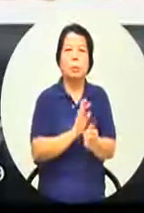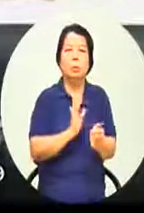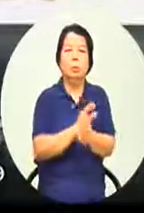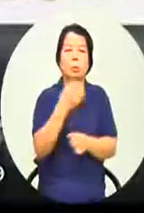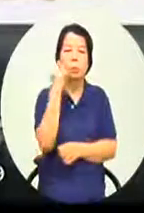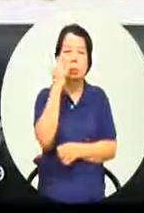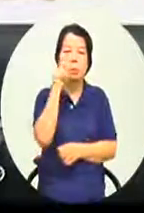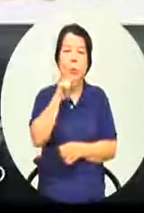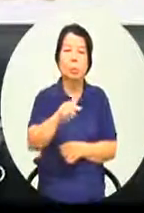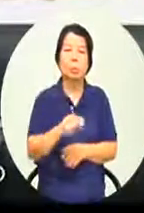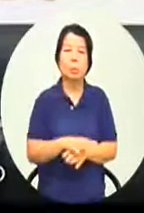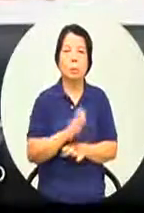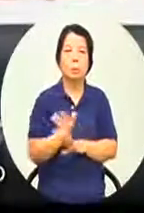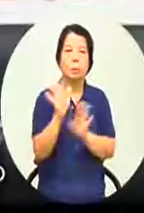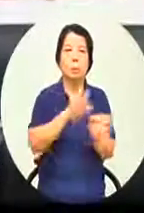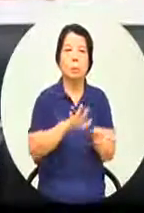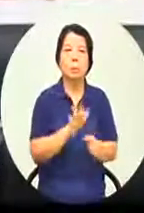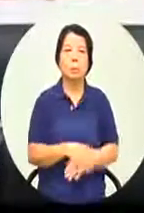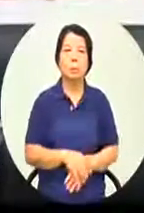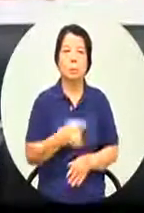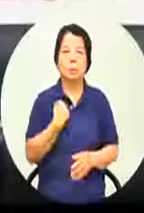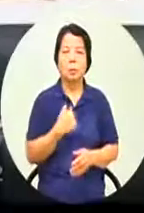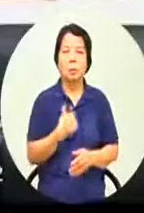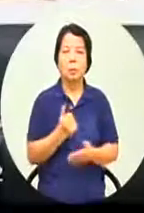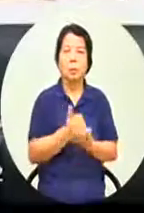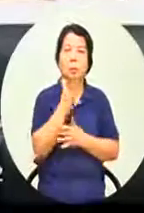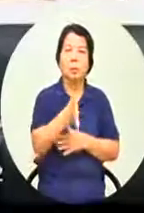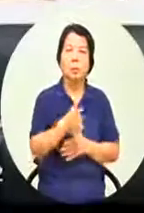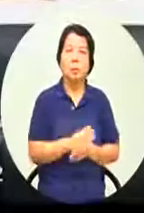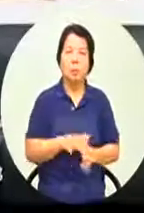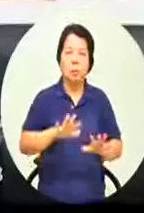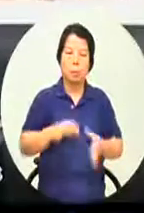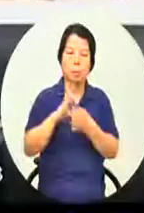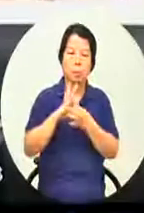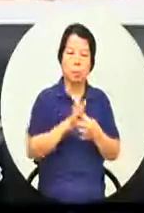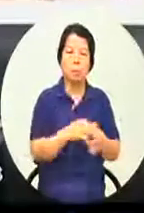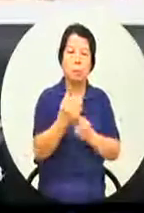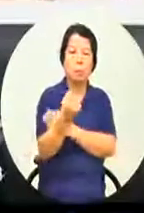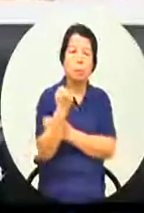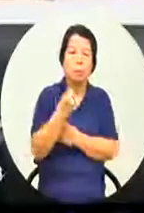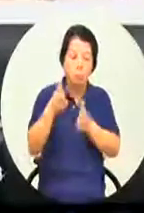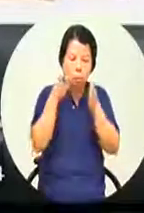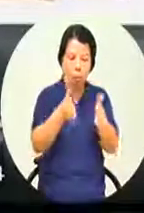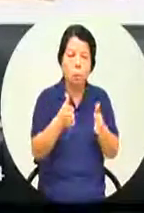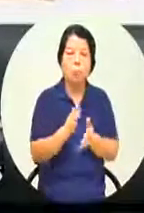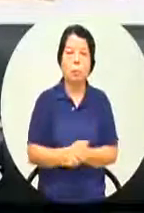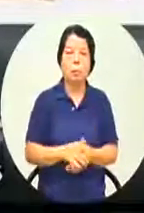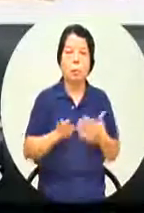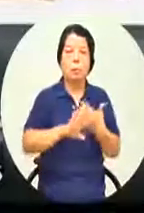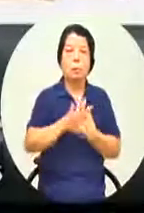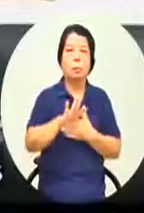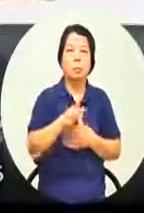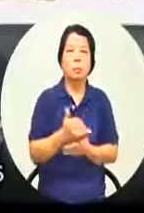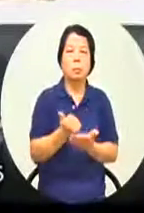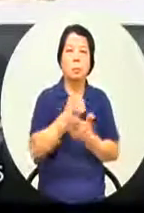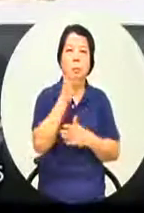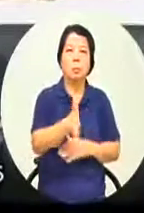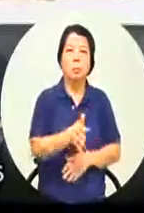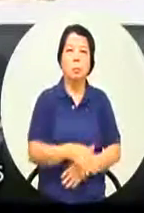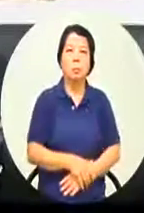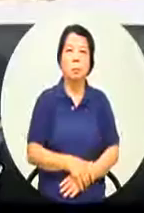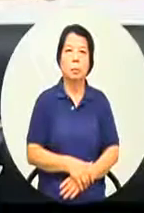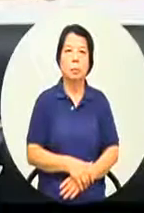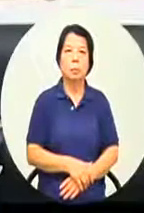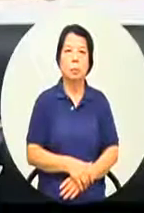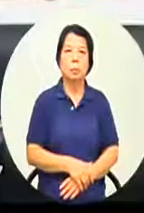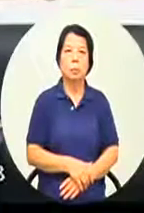况哦。好，时间有限，本席再请教你，希望你们继续努力针对这个部分。另外一个部分想请教你，针